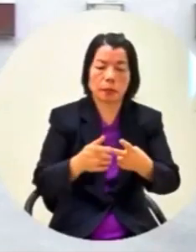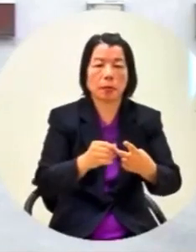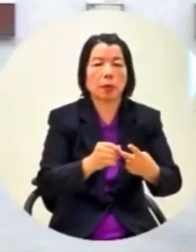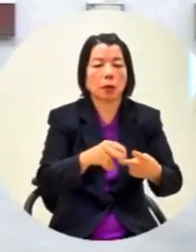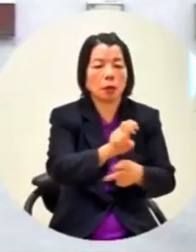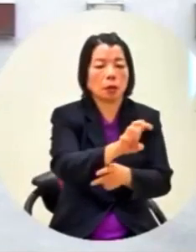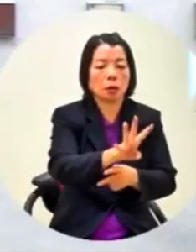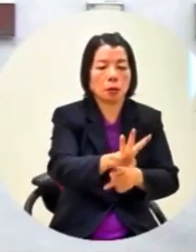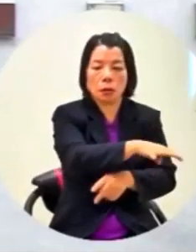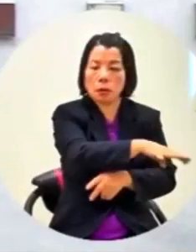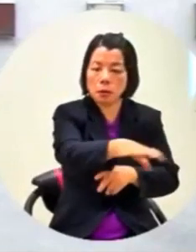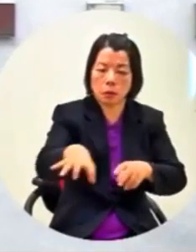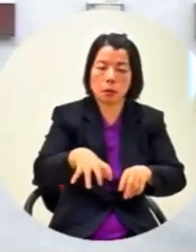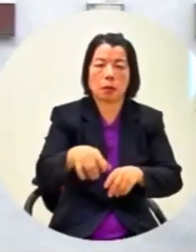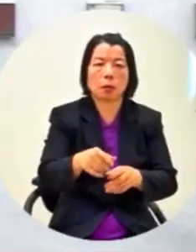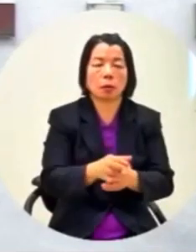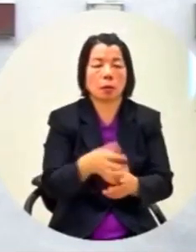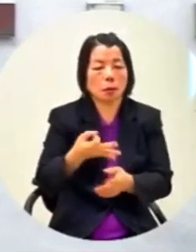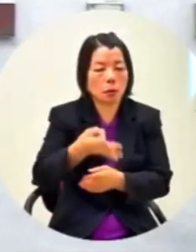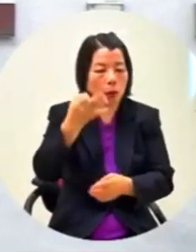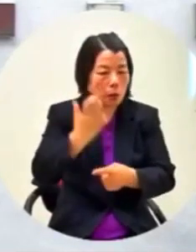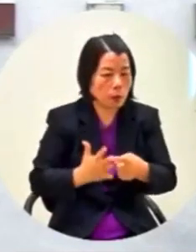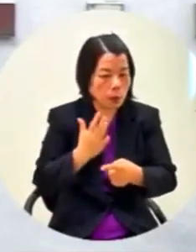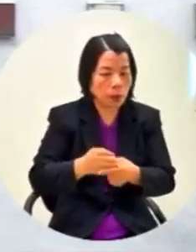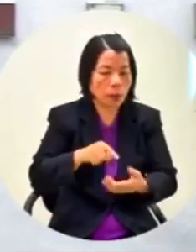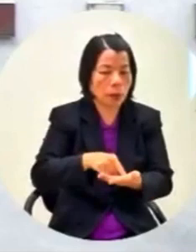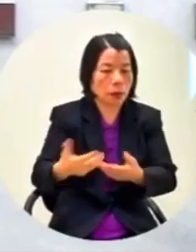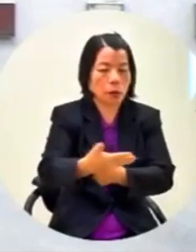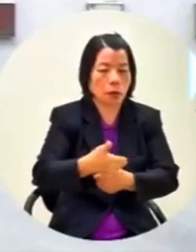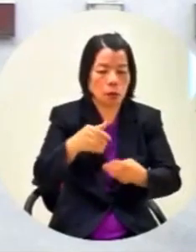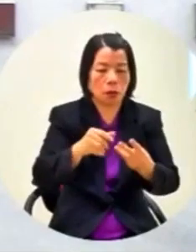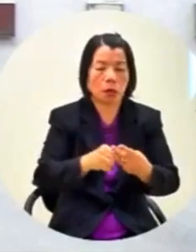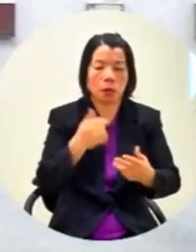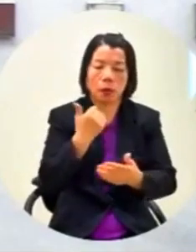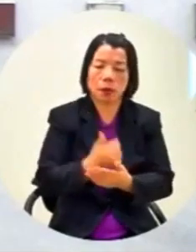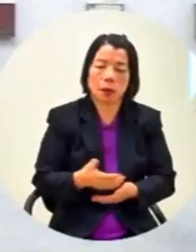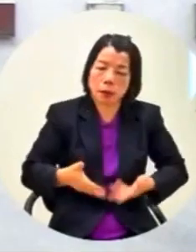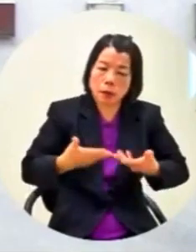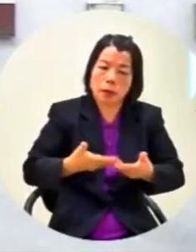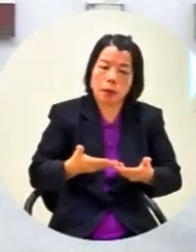有市场使用费用减半征收，可以减轻